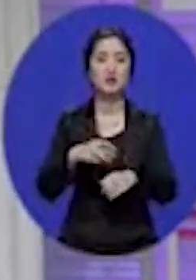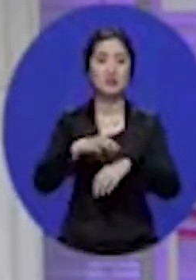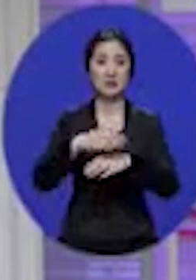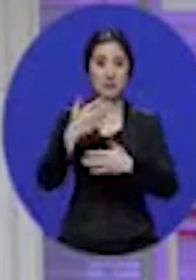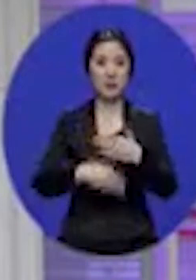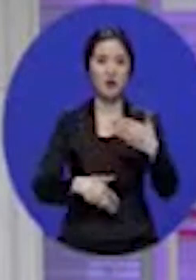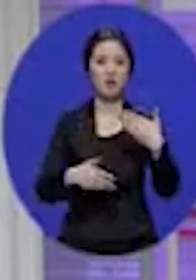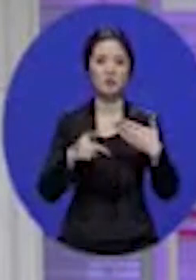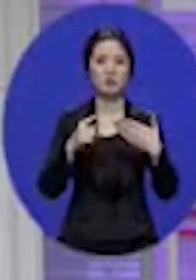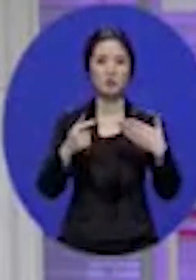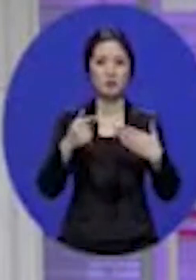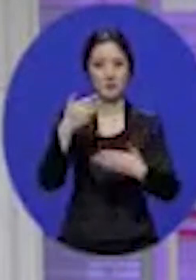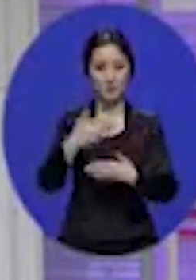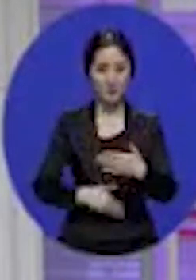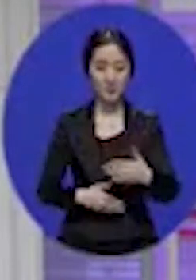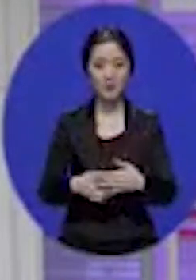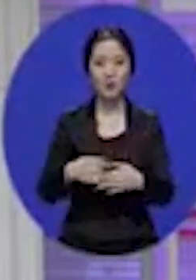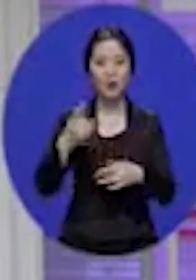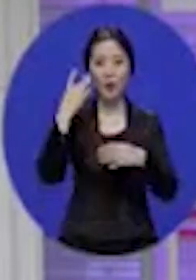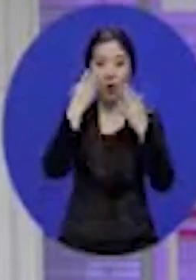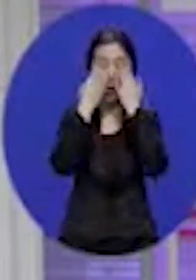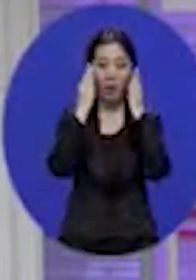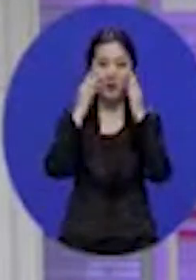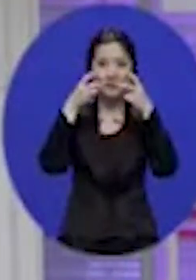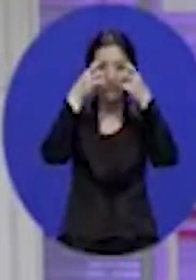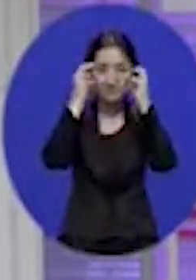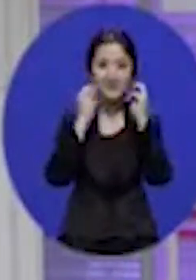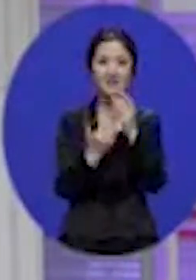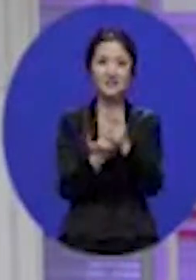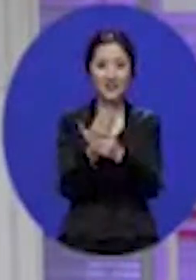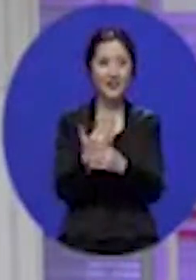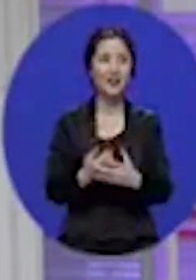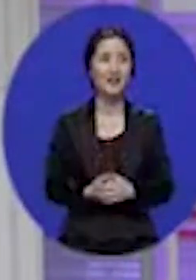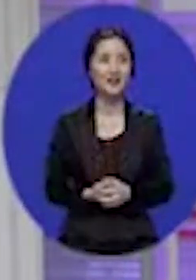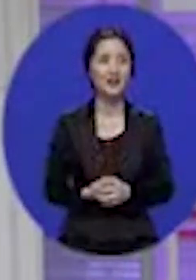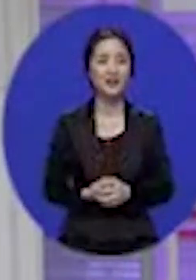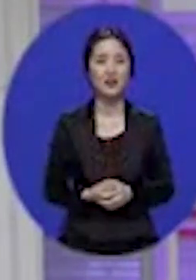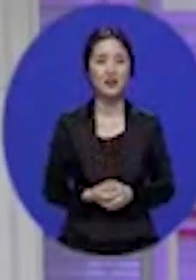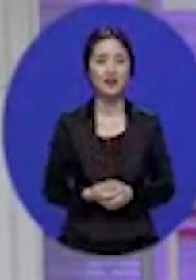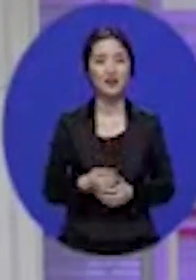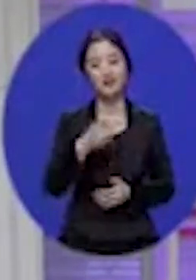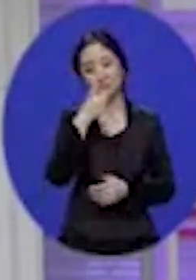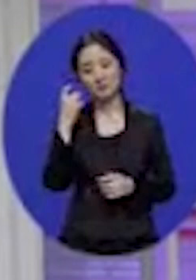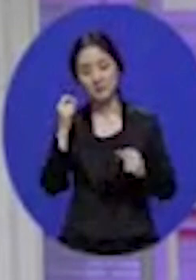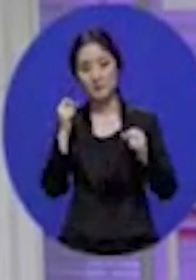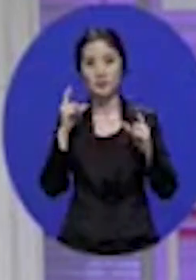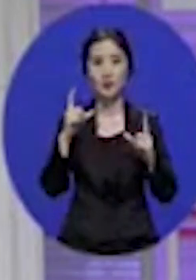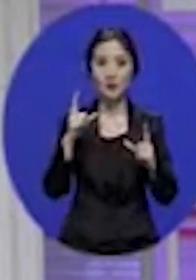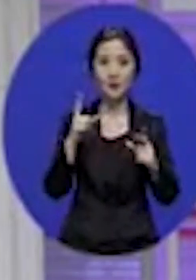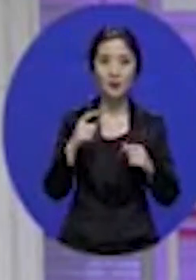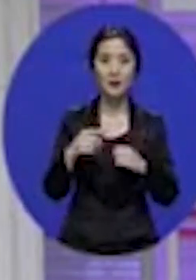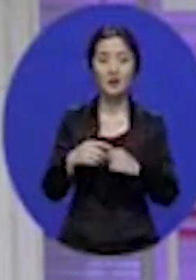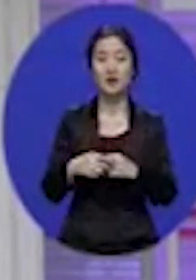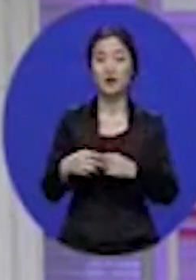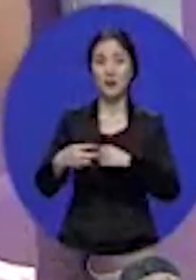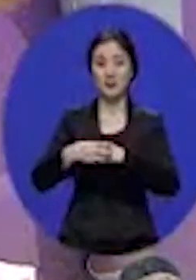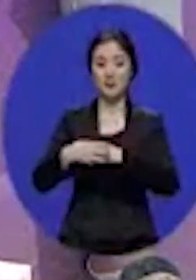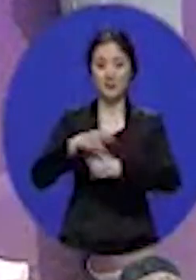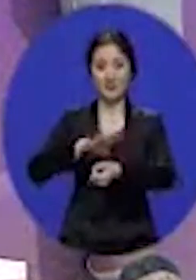쌍꺼풀, 없던 쌍꺼풀이 막 생기더라고요. 그리고 막 자다가 벌떡벌떡 일어나고 막 얼굴이 벌개지고 막 이러는 거예요. 한의원에 갔더니 화병이래.